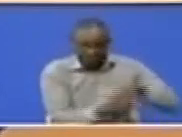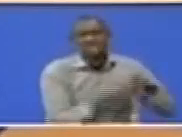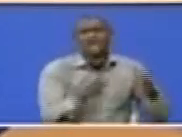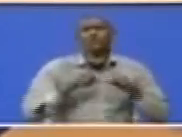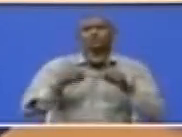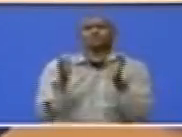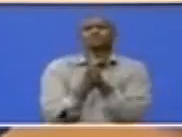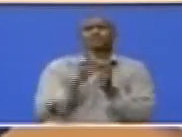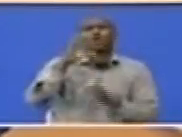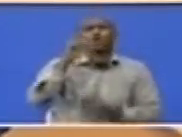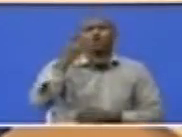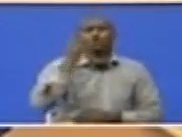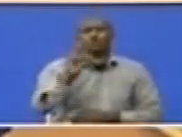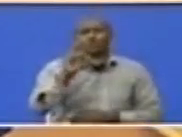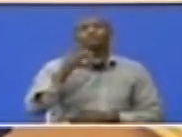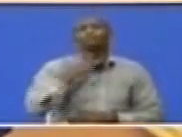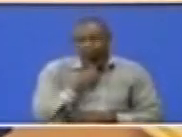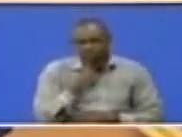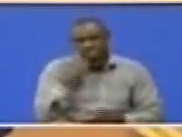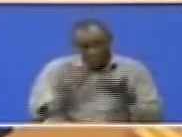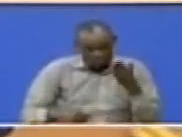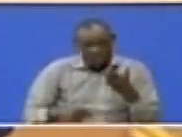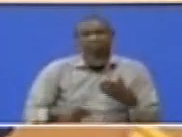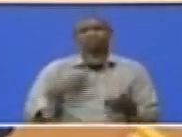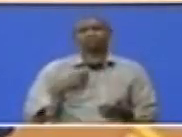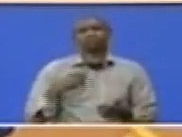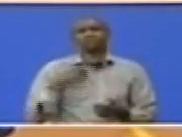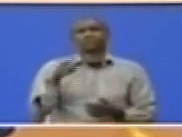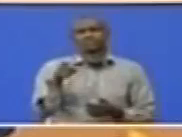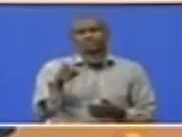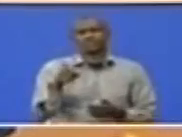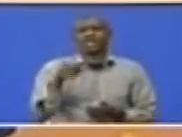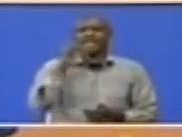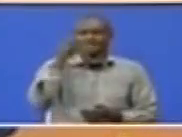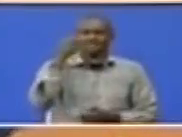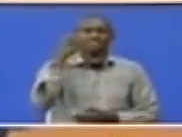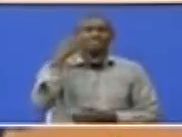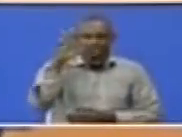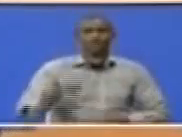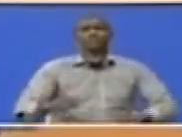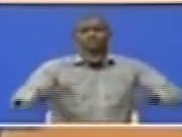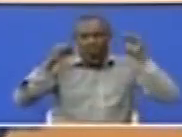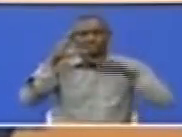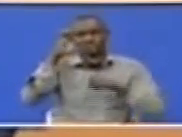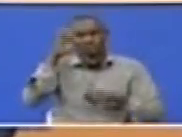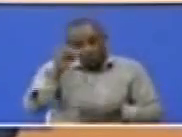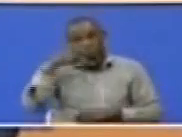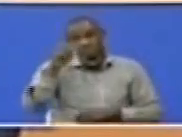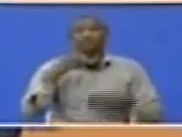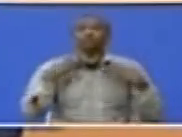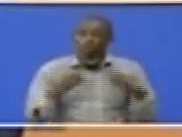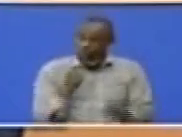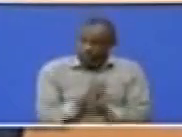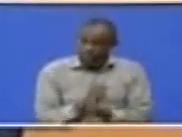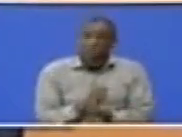tu muungano wafanyi kazi nchini KOTU sasa unataka mkurugenzi mkuu wa shirika la malipo ya uzeeni NSSF ambaye alisimamishwa kazi Richard